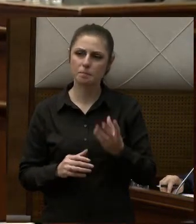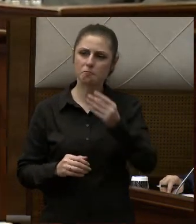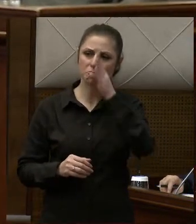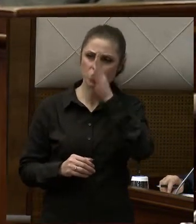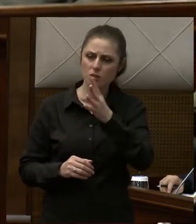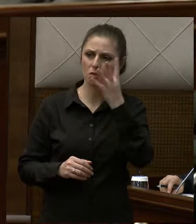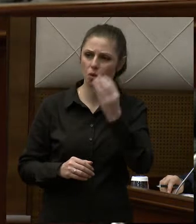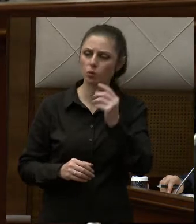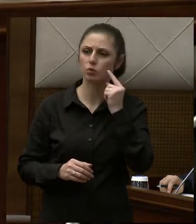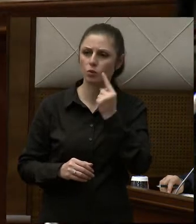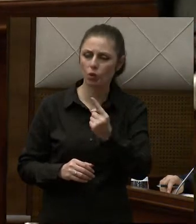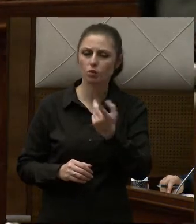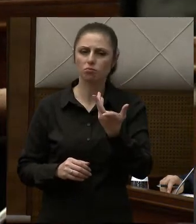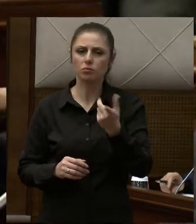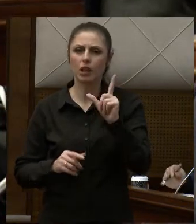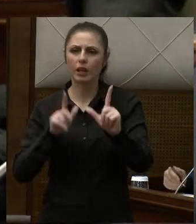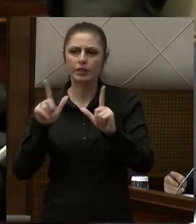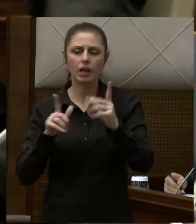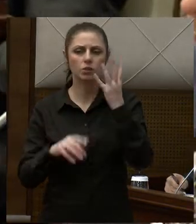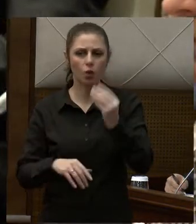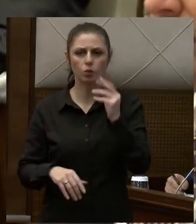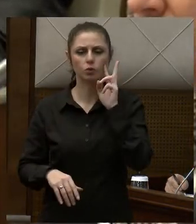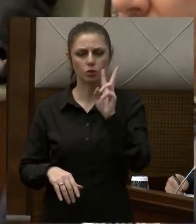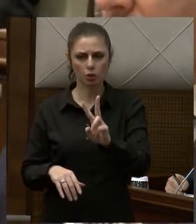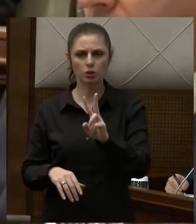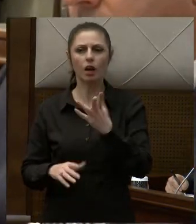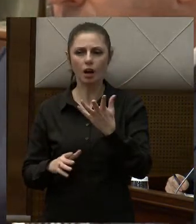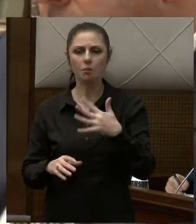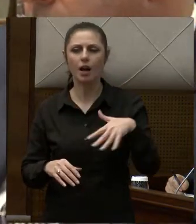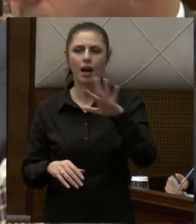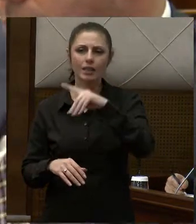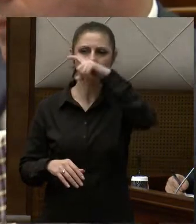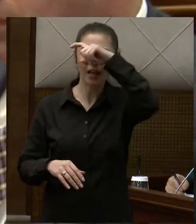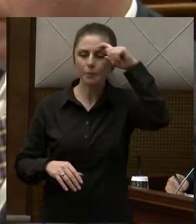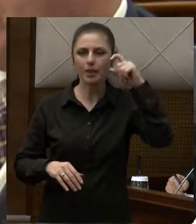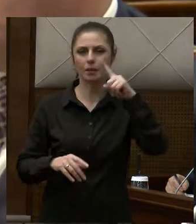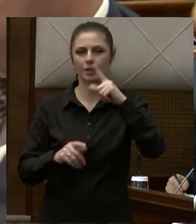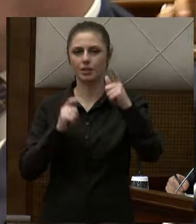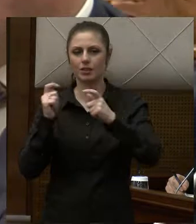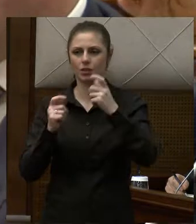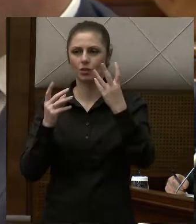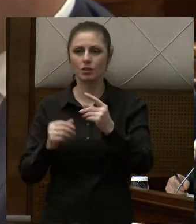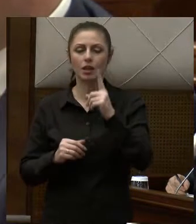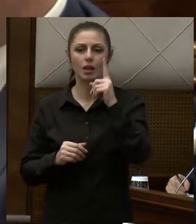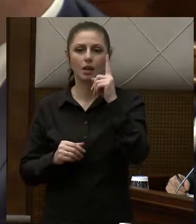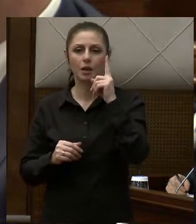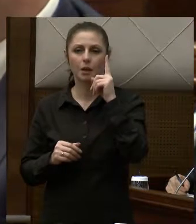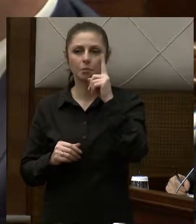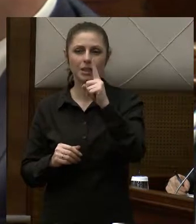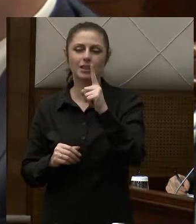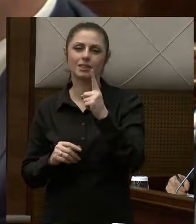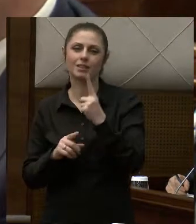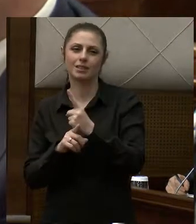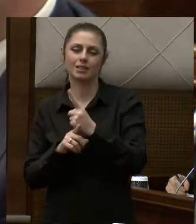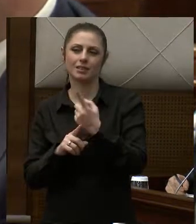Bunun bir ihtiyaç olduğunu Sayın Belediye Başkanı'nın basın açıklaması olmuştu. Ama herkesin emeğiyle bir şey oldu. Ama bir şeye üzüldüm.